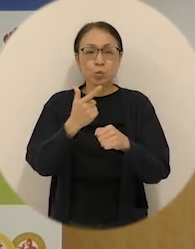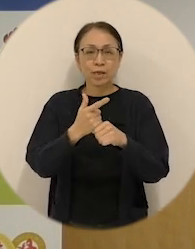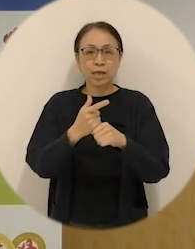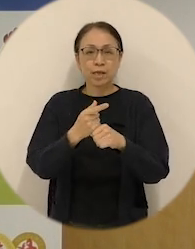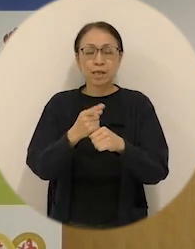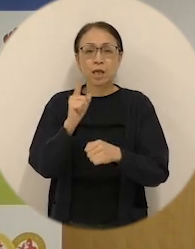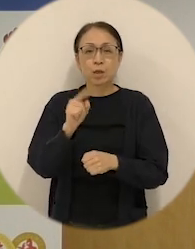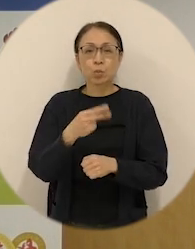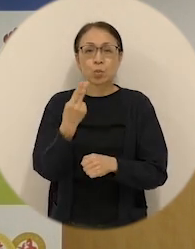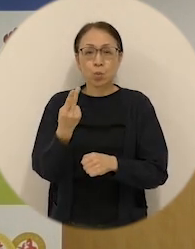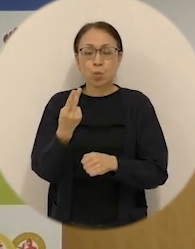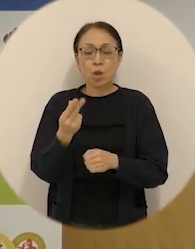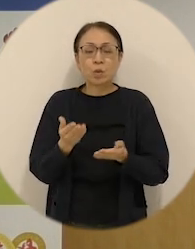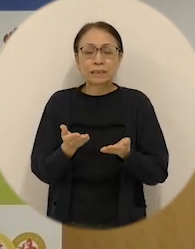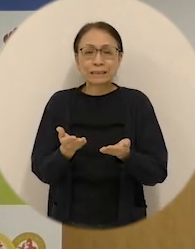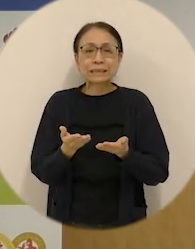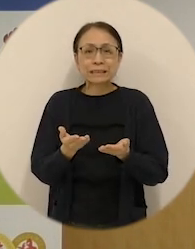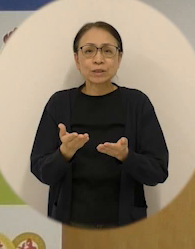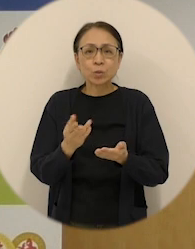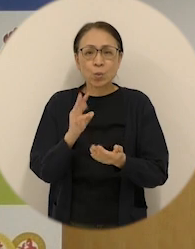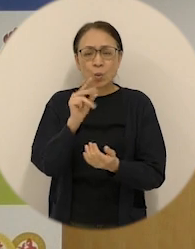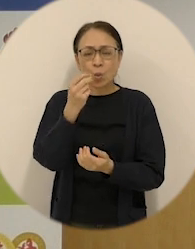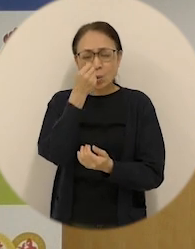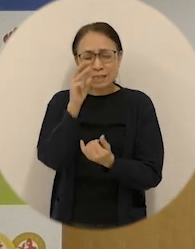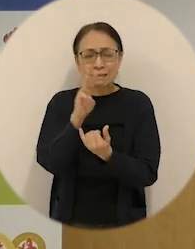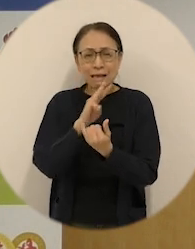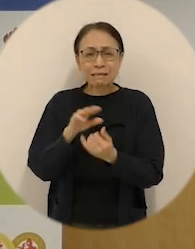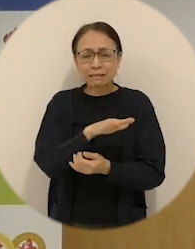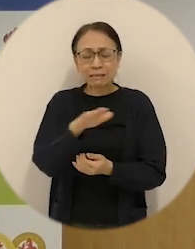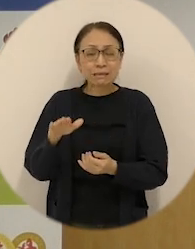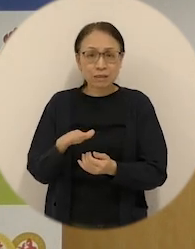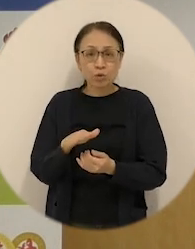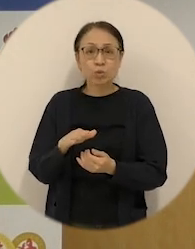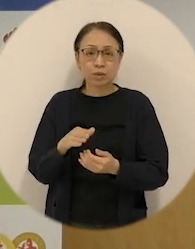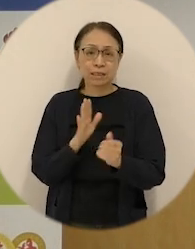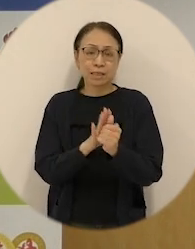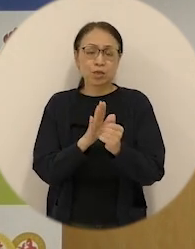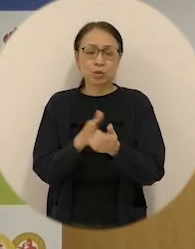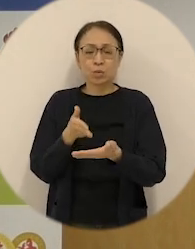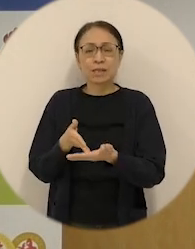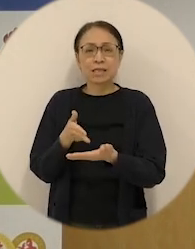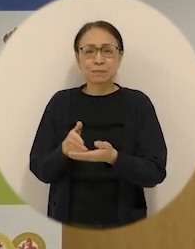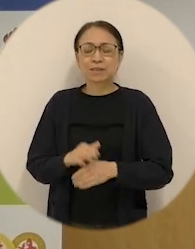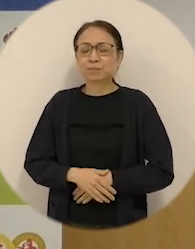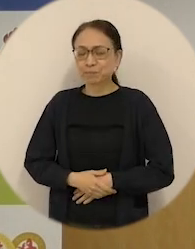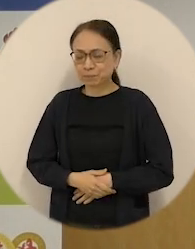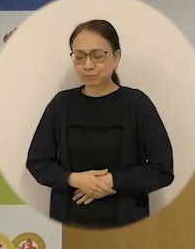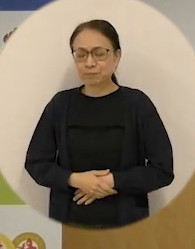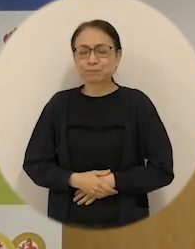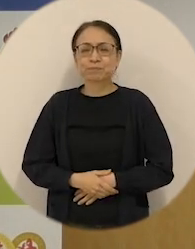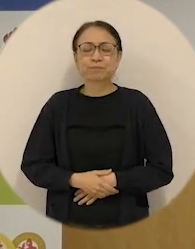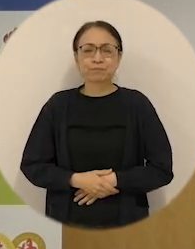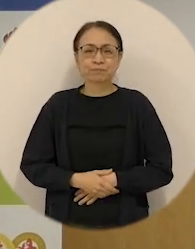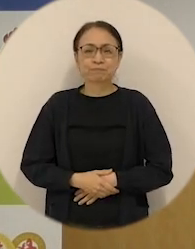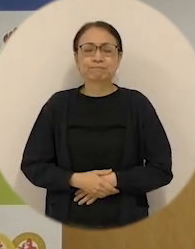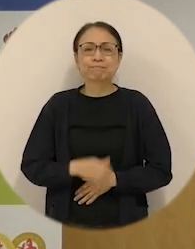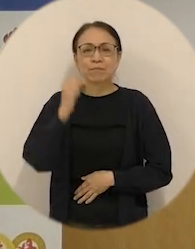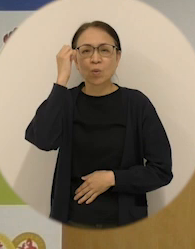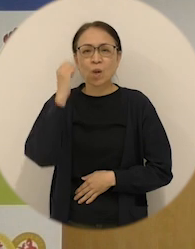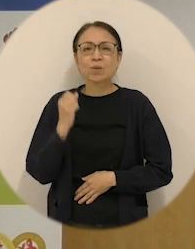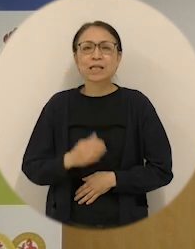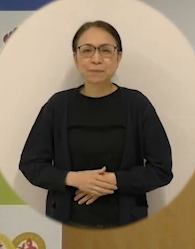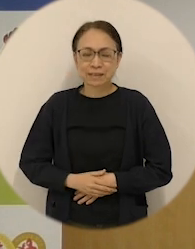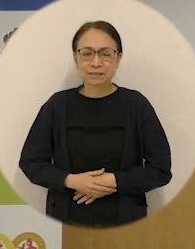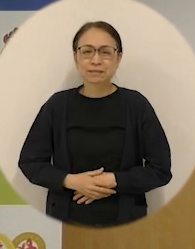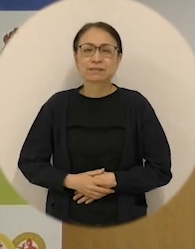登半島地震の被災地支援について会見事項を申し上げます。市長、お願いいたします。 はい、改めておはようございます